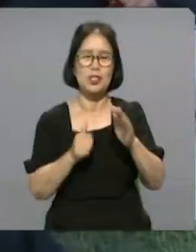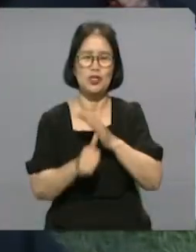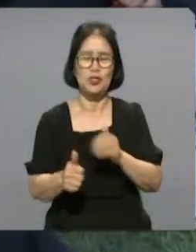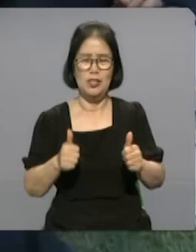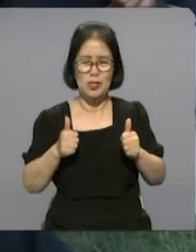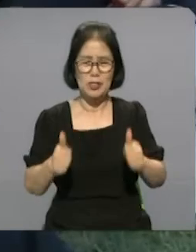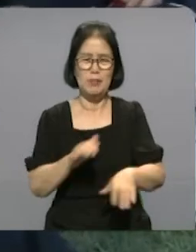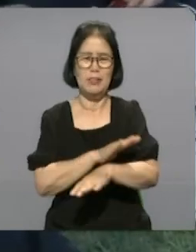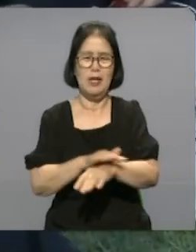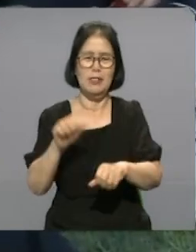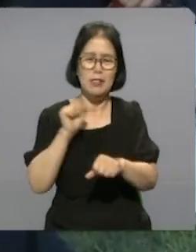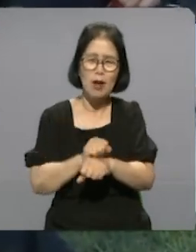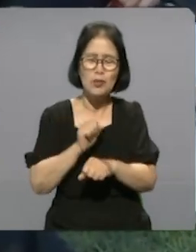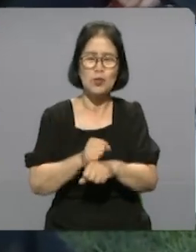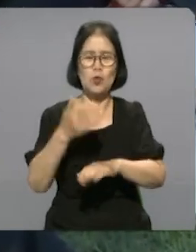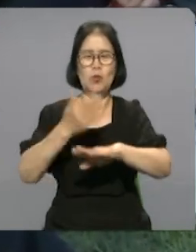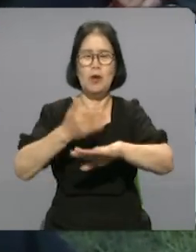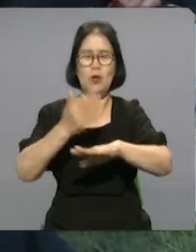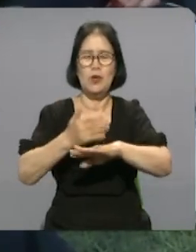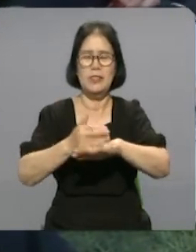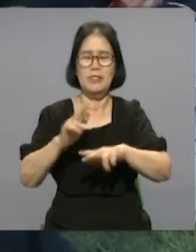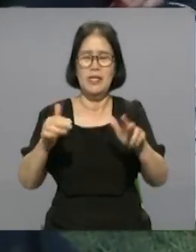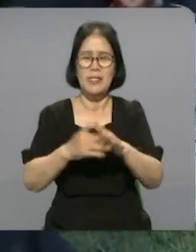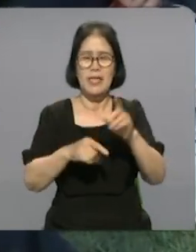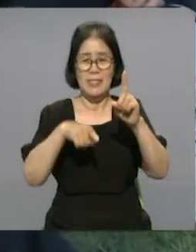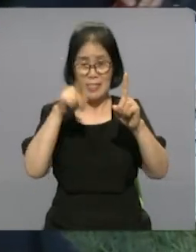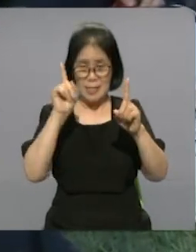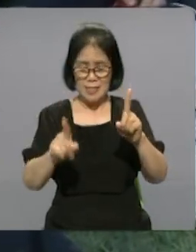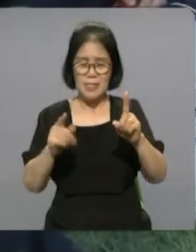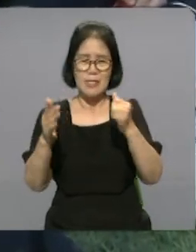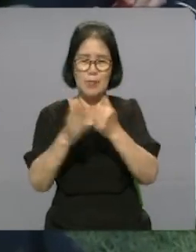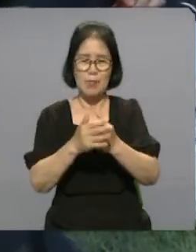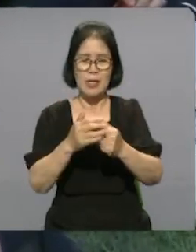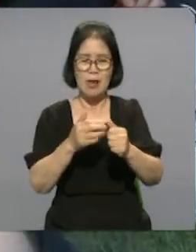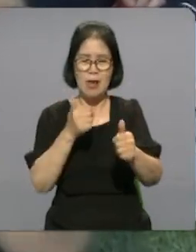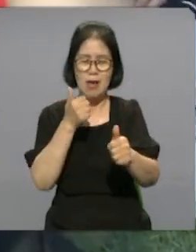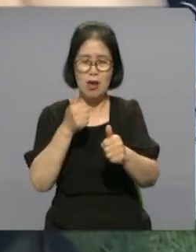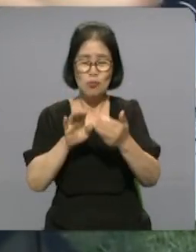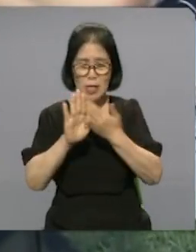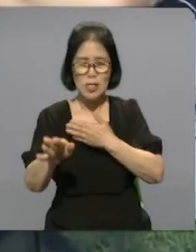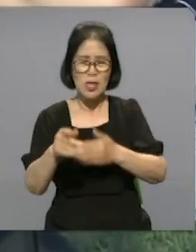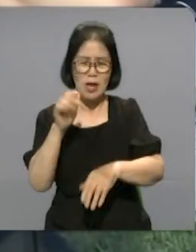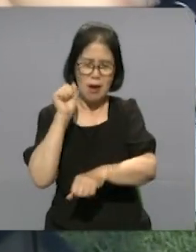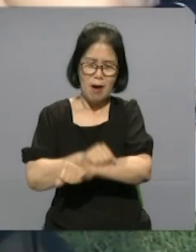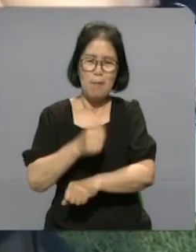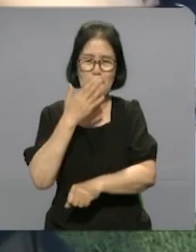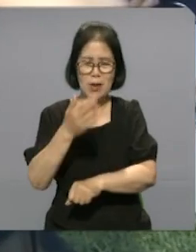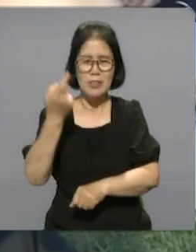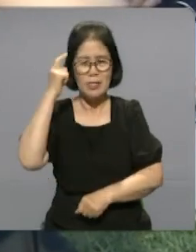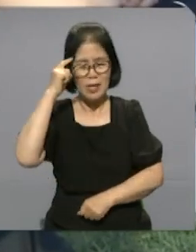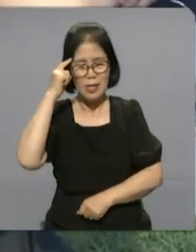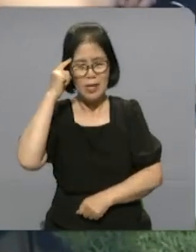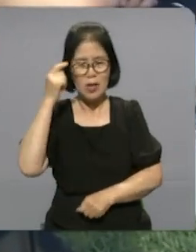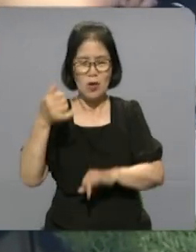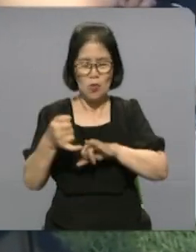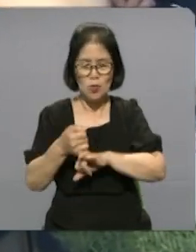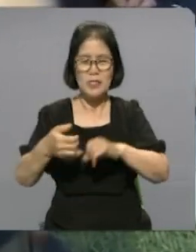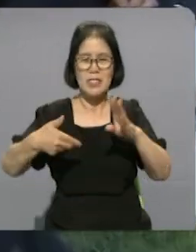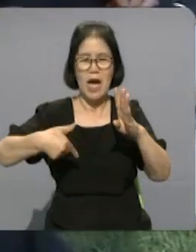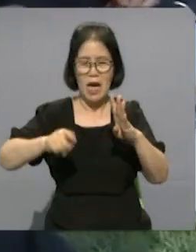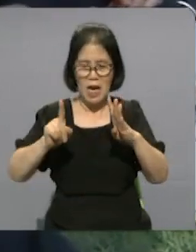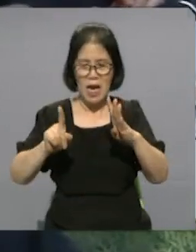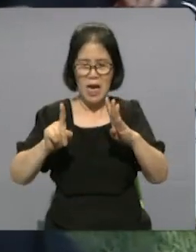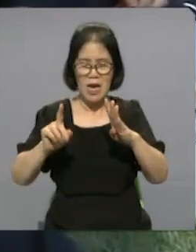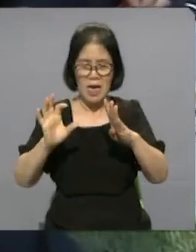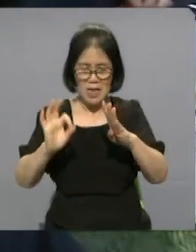열심히 잘해주고 있어서 고맙고 지금 아직 1대1이니까 충분히 후반전 때 더 잘할 수 있을 거라고 생각하거든요. 꼭